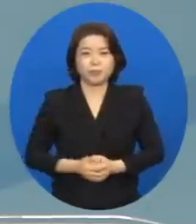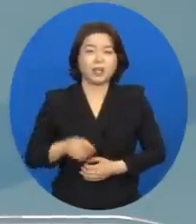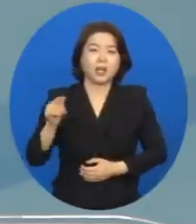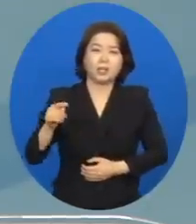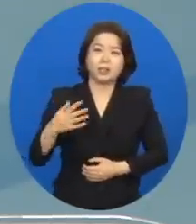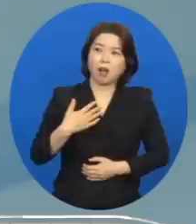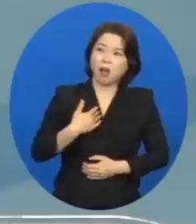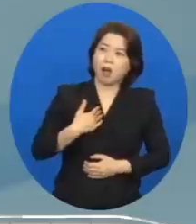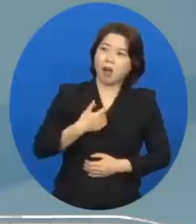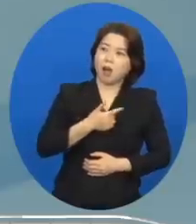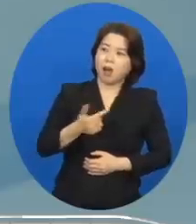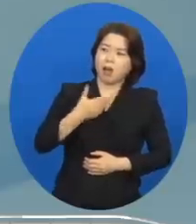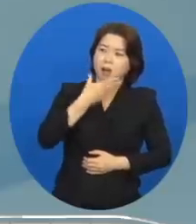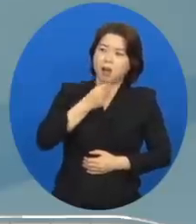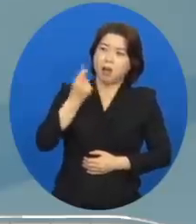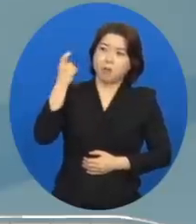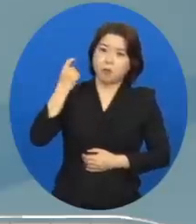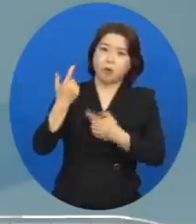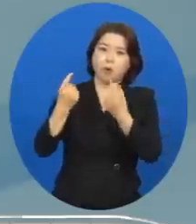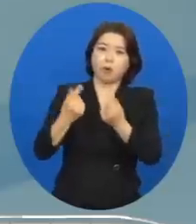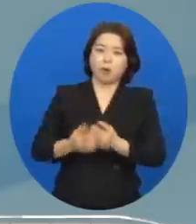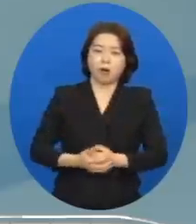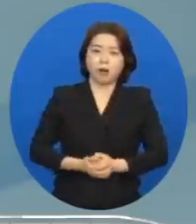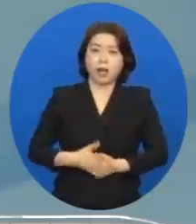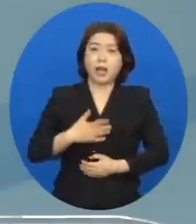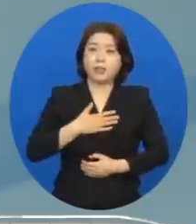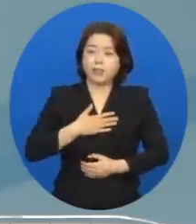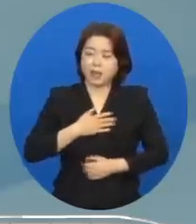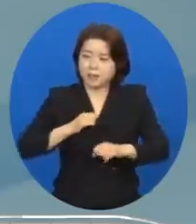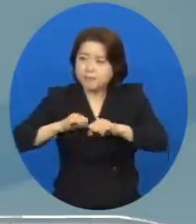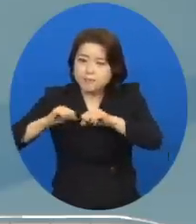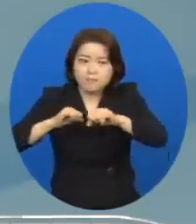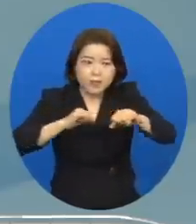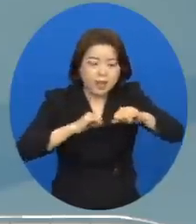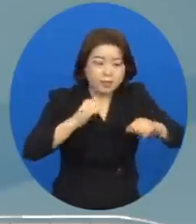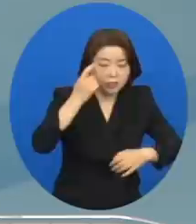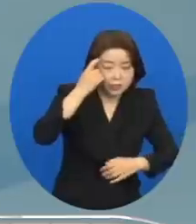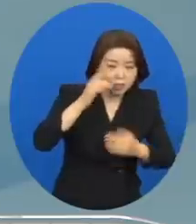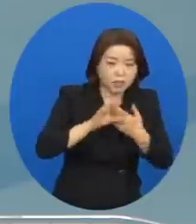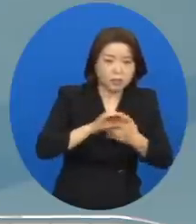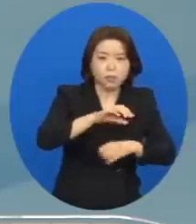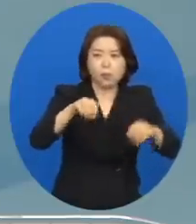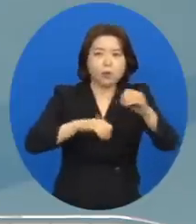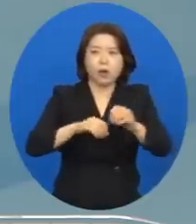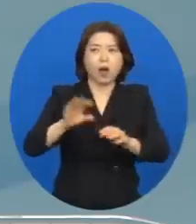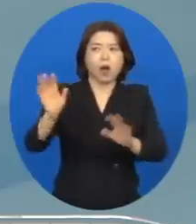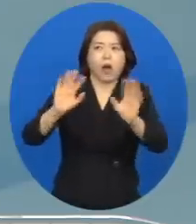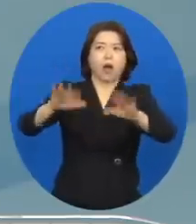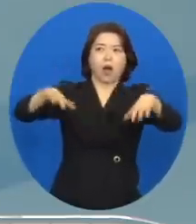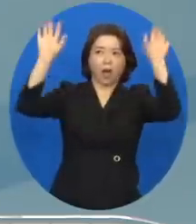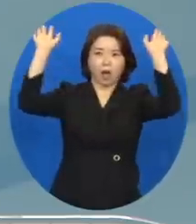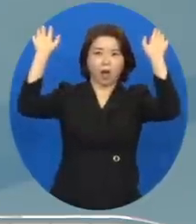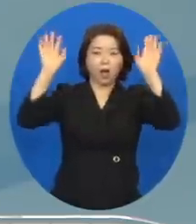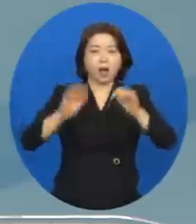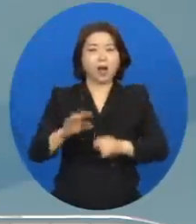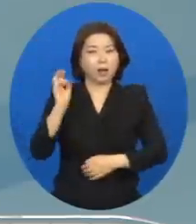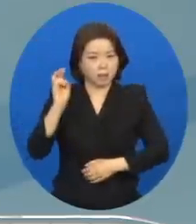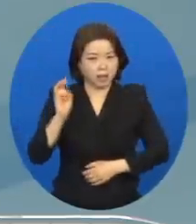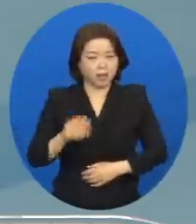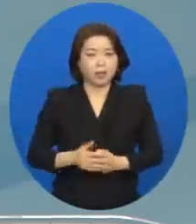큰 복음이었는지 제가 해야 된다고 생각하면 아마 저는 오히려 못했을 거예요. 저는